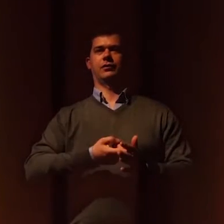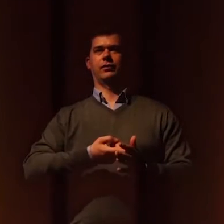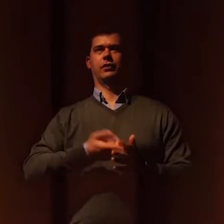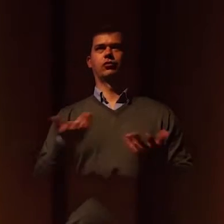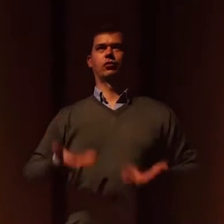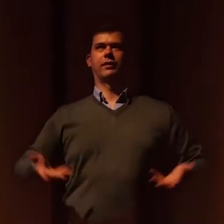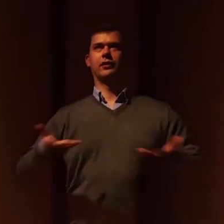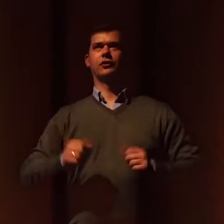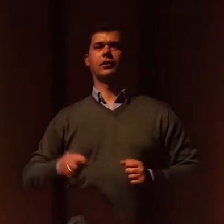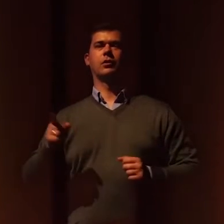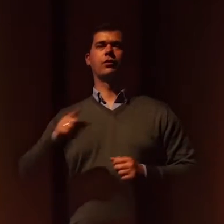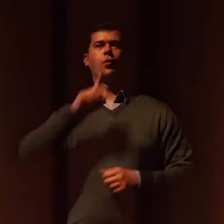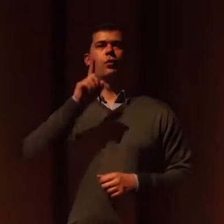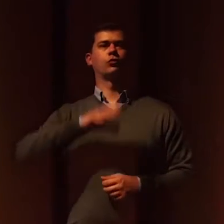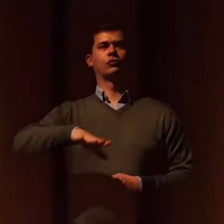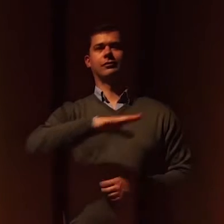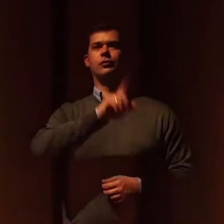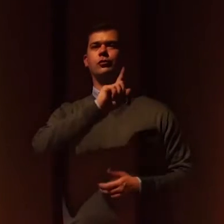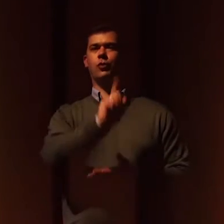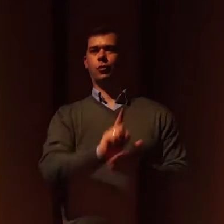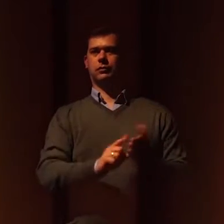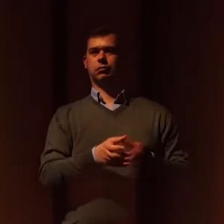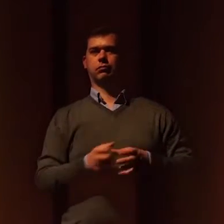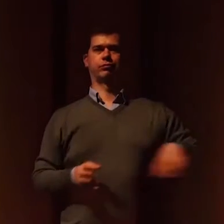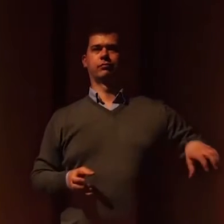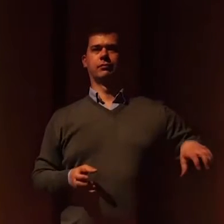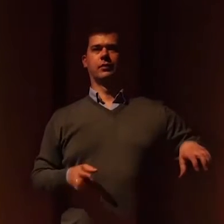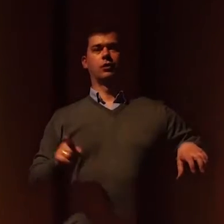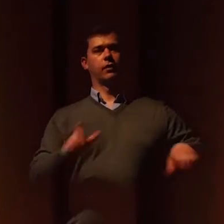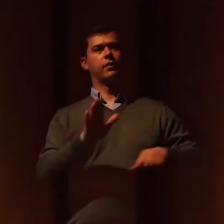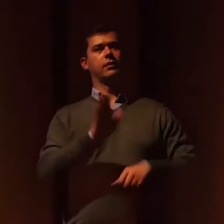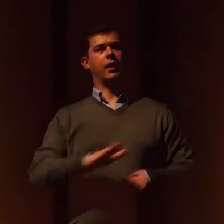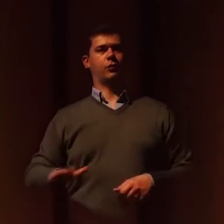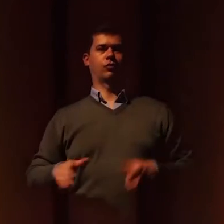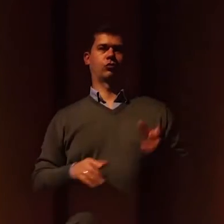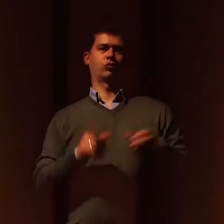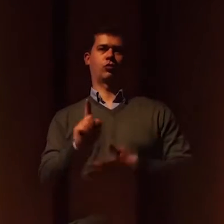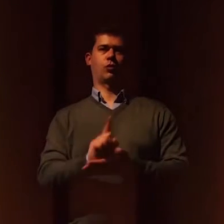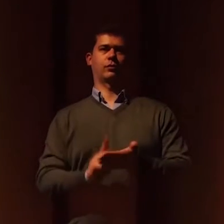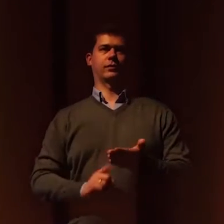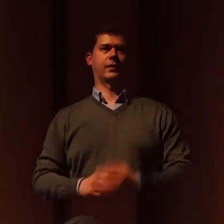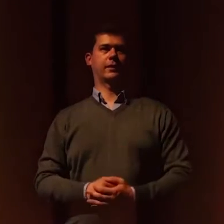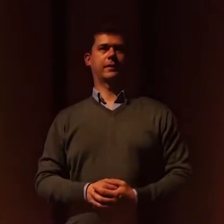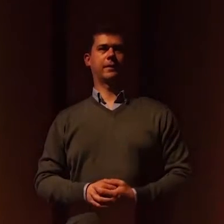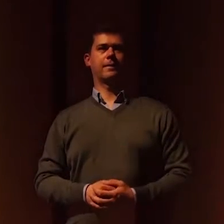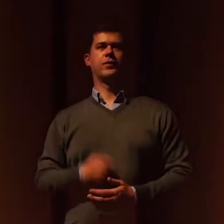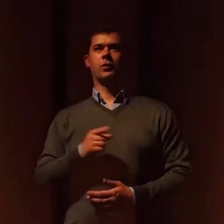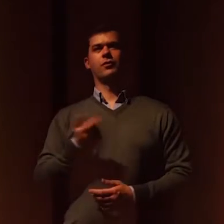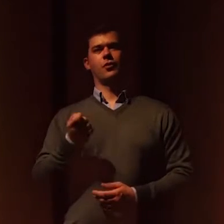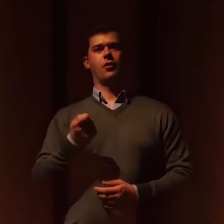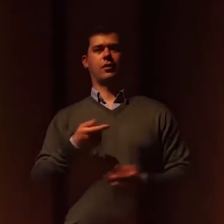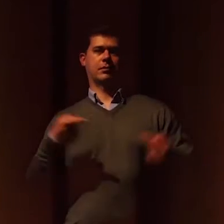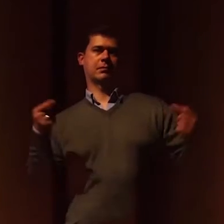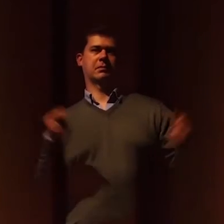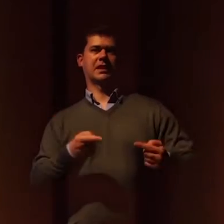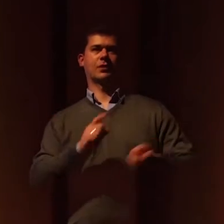stowarzyszenia ludności narodowości Śląskiej i t sprawa narodowości o tą sprawę narodowości Rozbija się ciągle